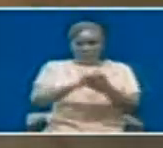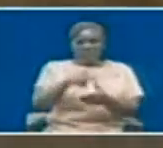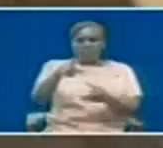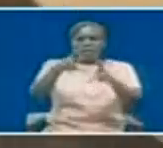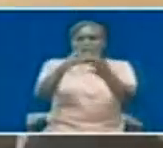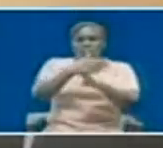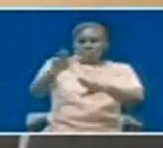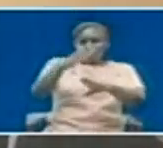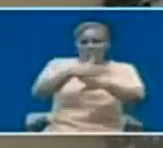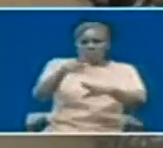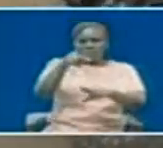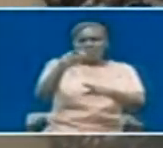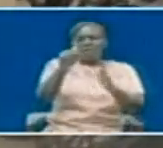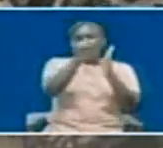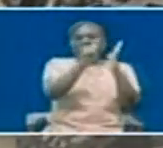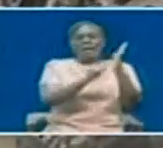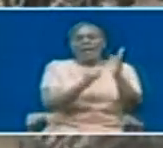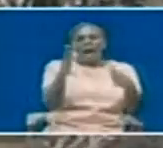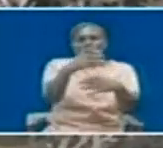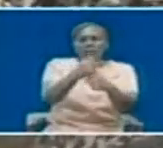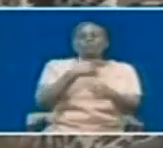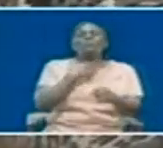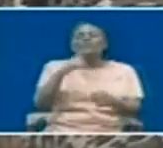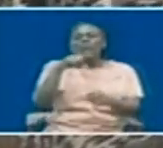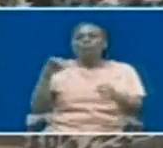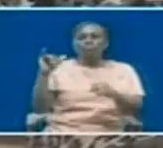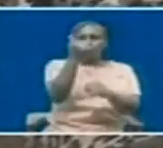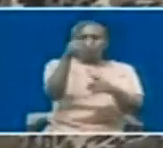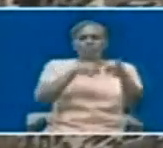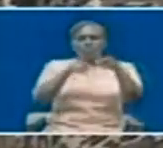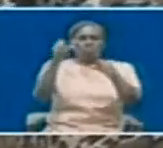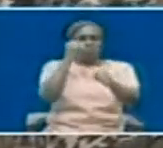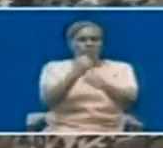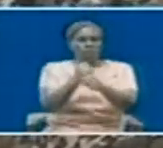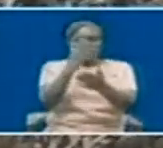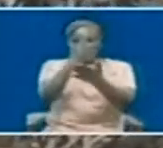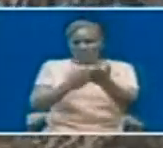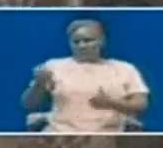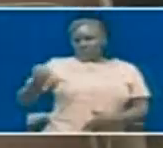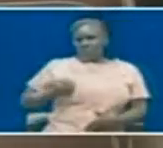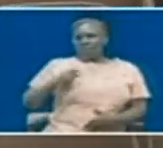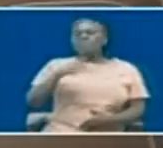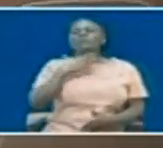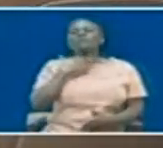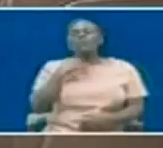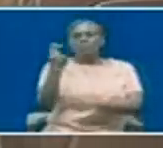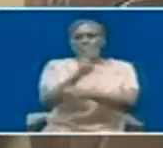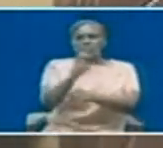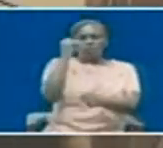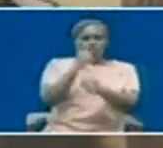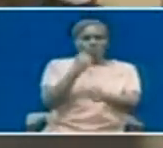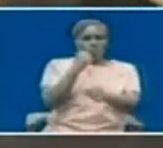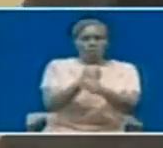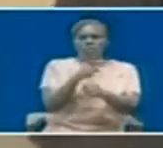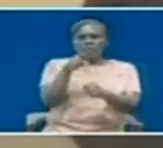kukodishwa na wakala wao anayepanga kuwapeleka nchini Saudi Arabia kikazi. Baadhi ya mabinti hawa watafutaji wakijipata kulazwa